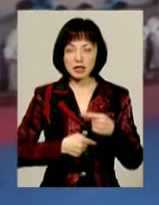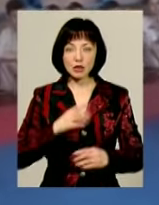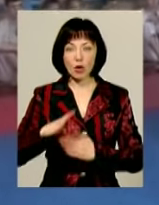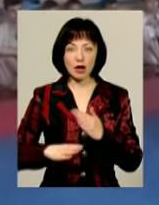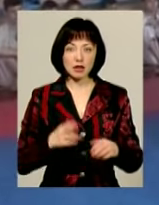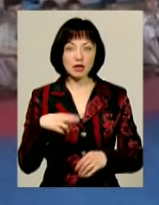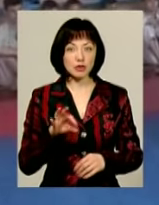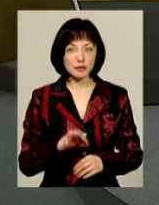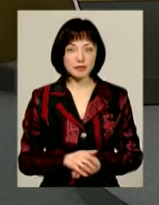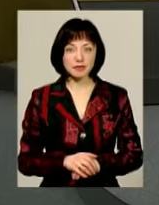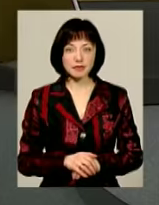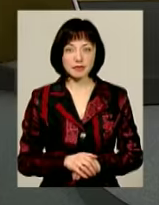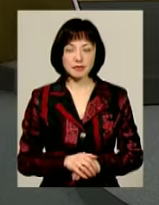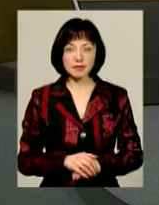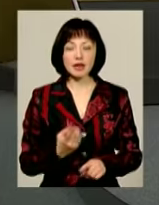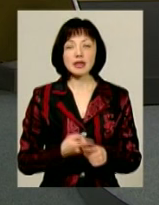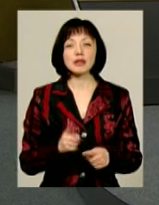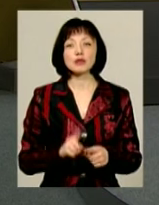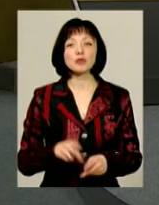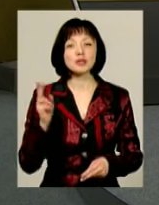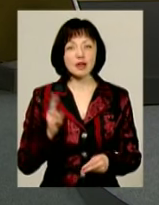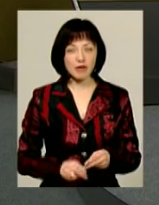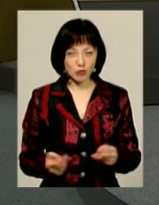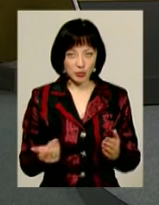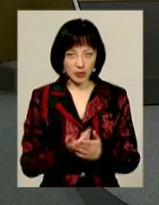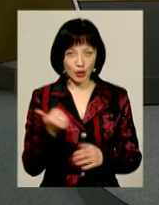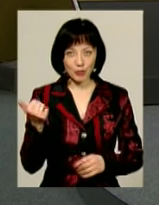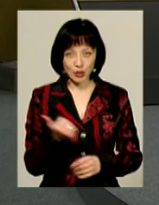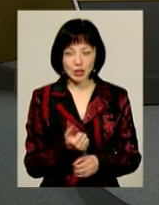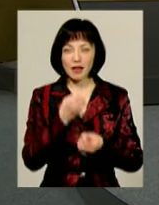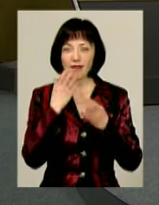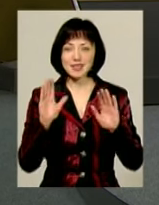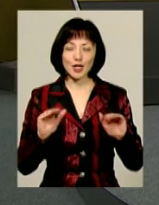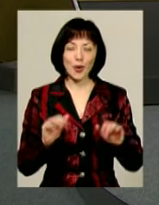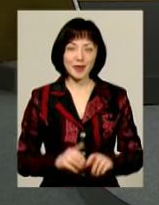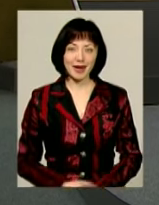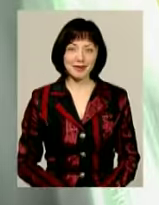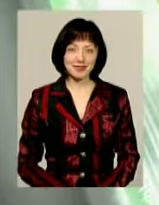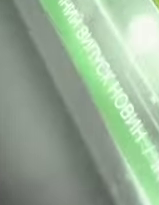карате-до. На цьому ми завершуємо панораму тиждень. На все добре!